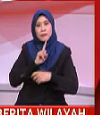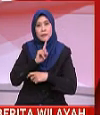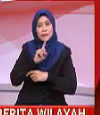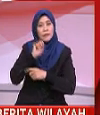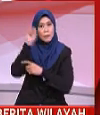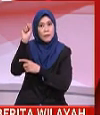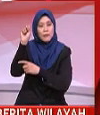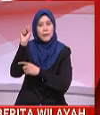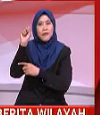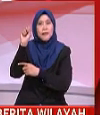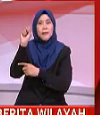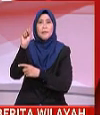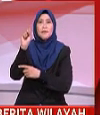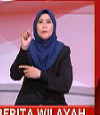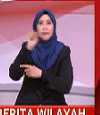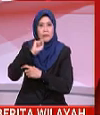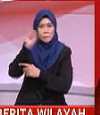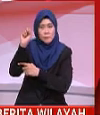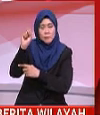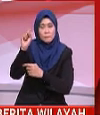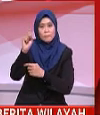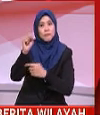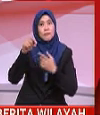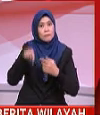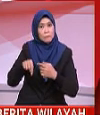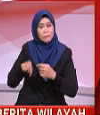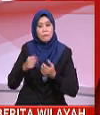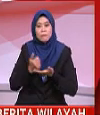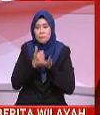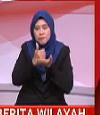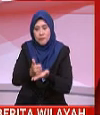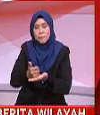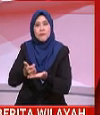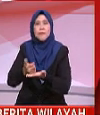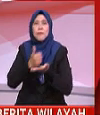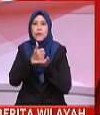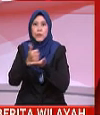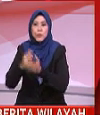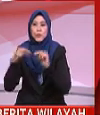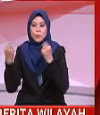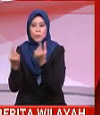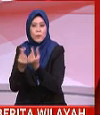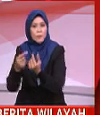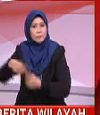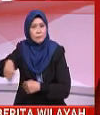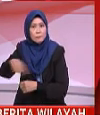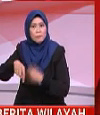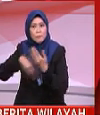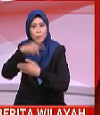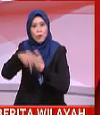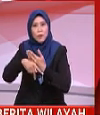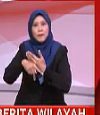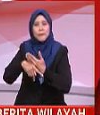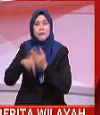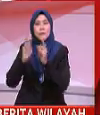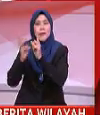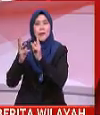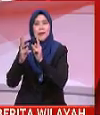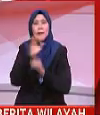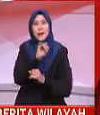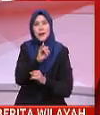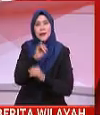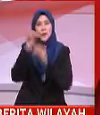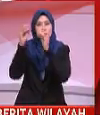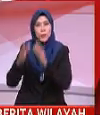relawan muda Ikatan Muslimin Malaysia Sabah tidak ketinggalan menyantuni golongan berkenaan menerusi program misi kebajikan